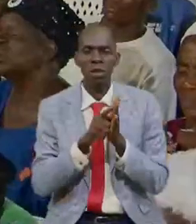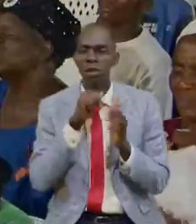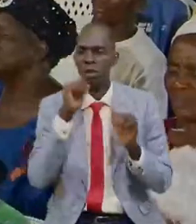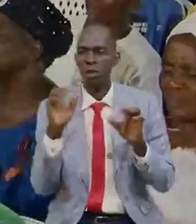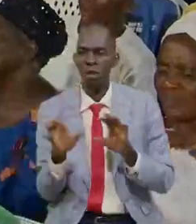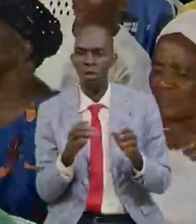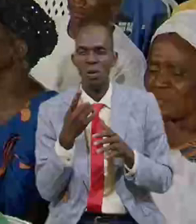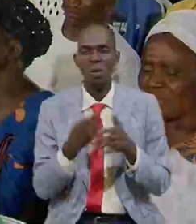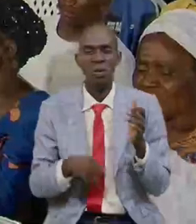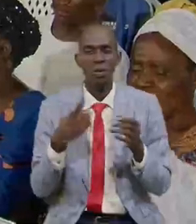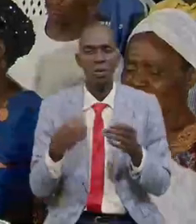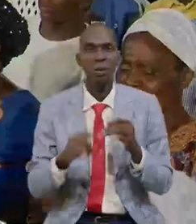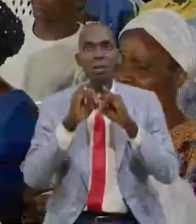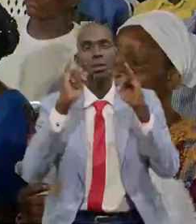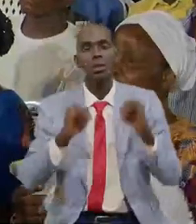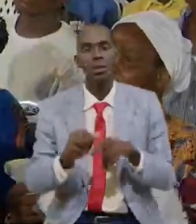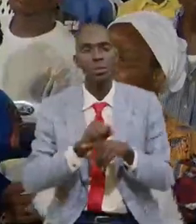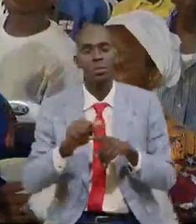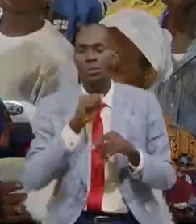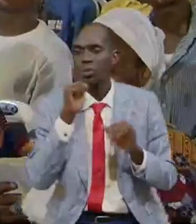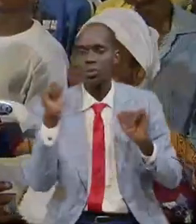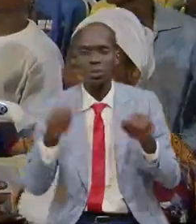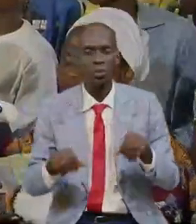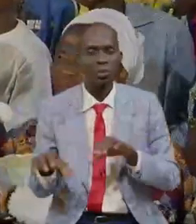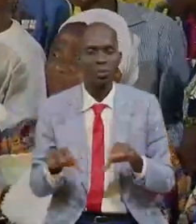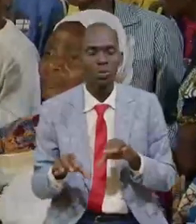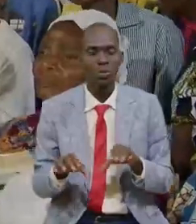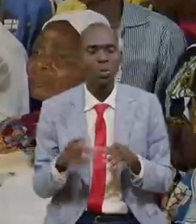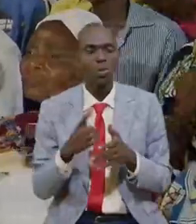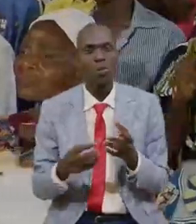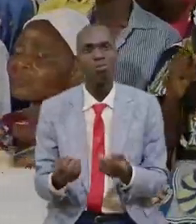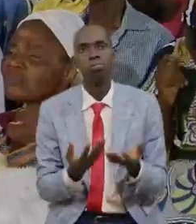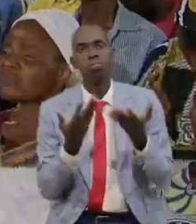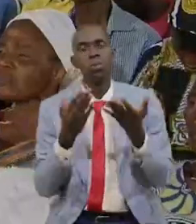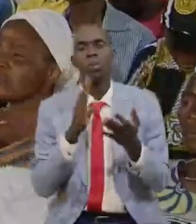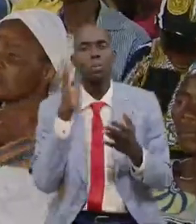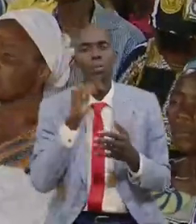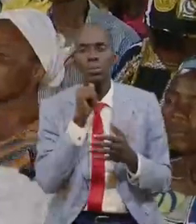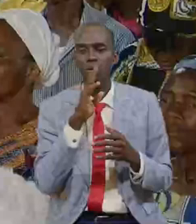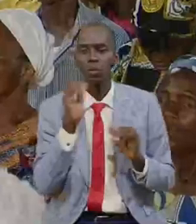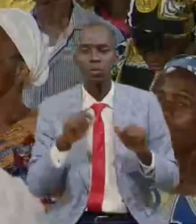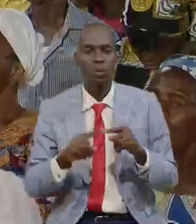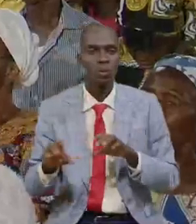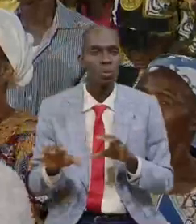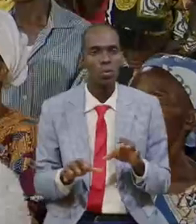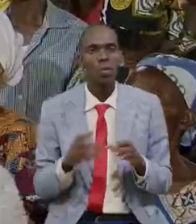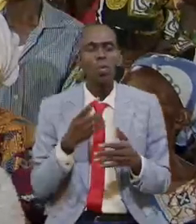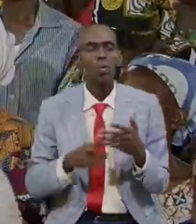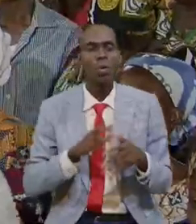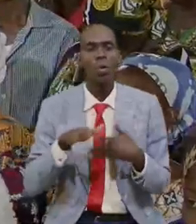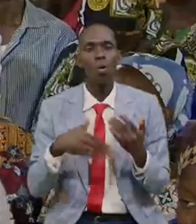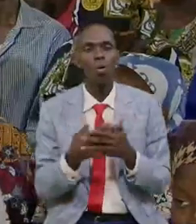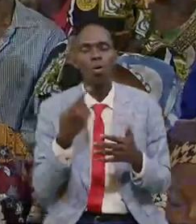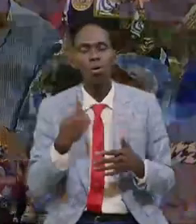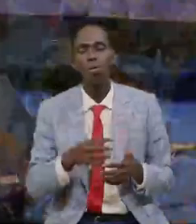ce que les rituels ne pouvaient pas faire, ce que les sacrifices ne pouvaient pas faire, ce que la cérémonie de l'ancienne alliance